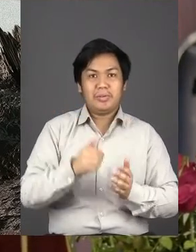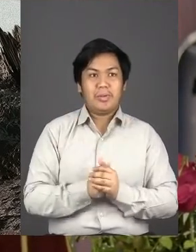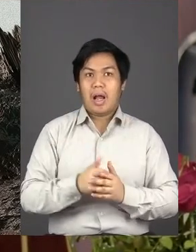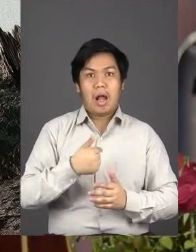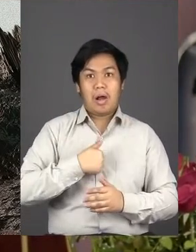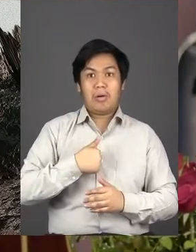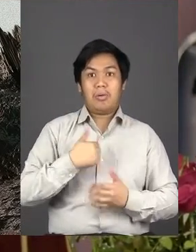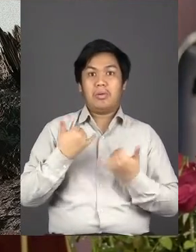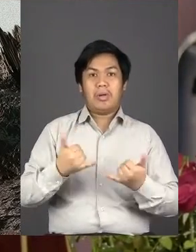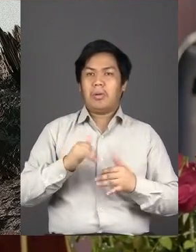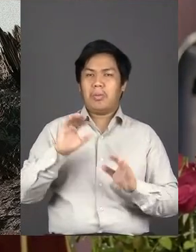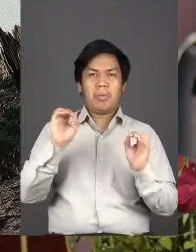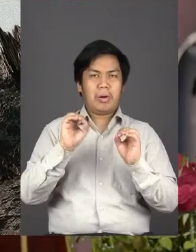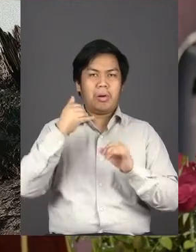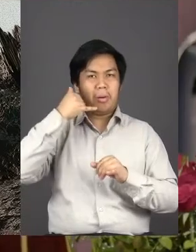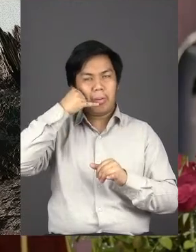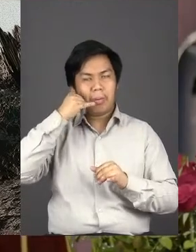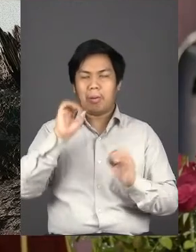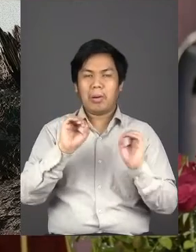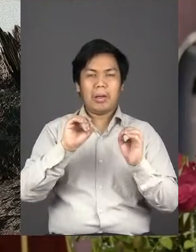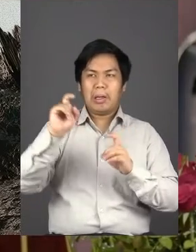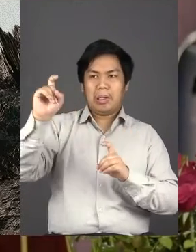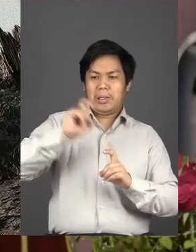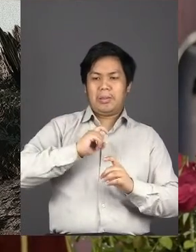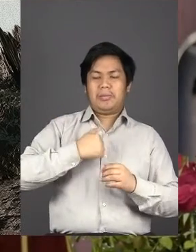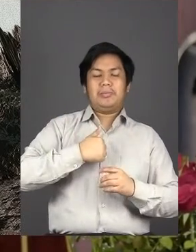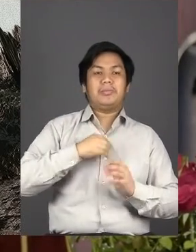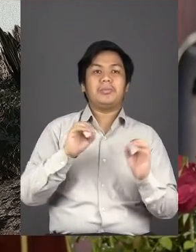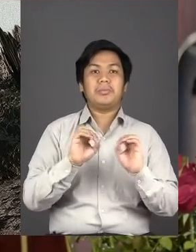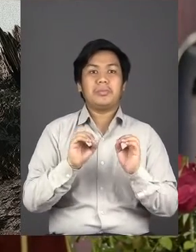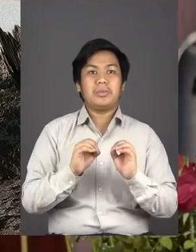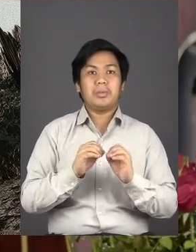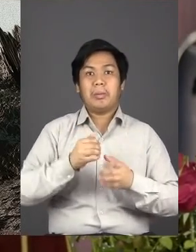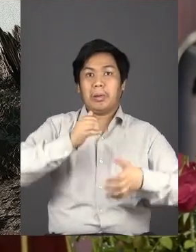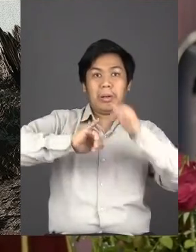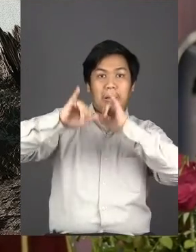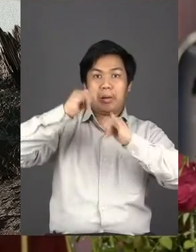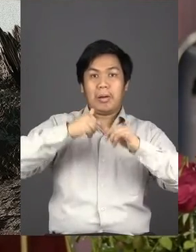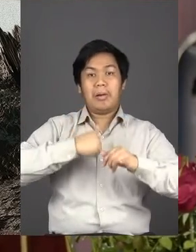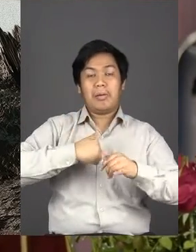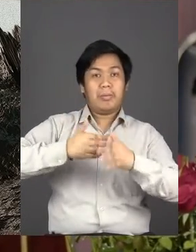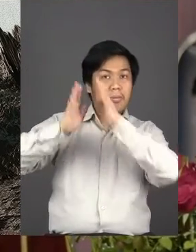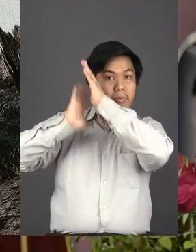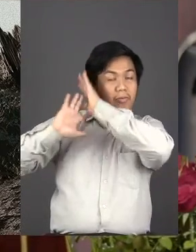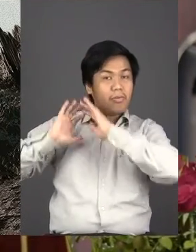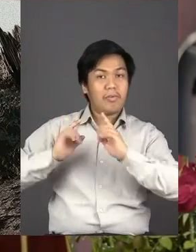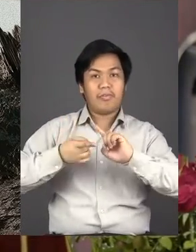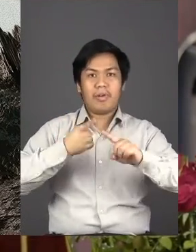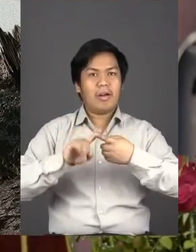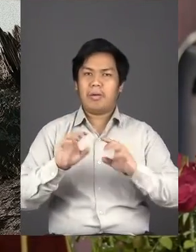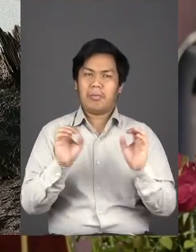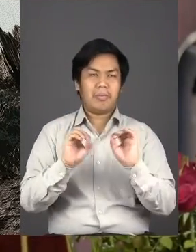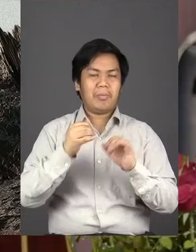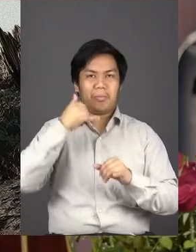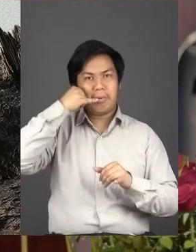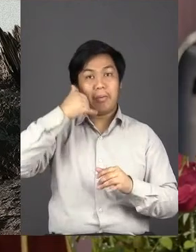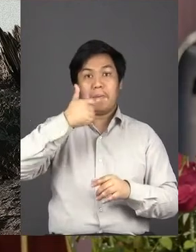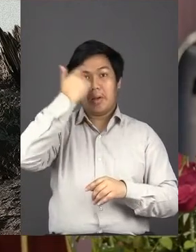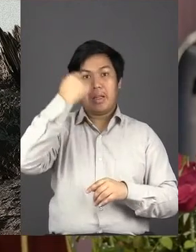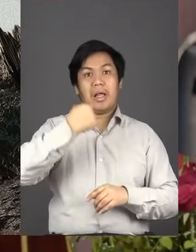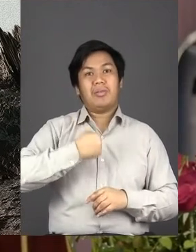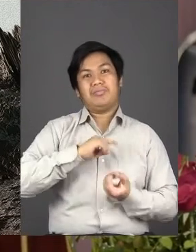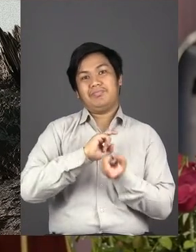hindi na po ako tinatawagan, hindi na po ako tinetext. Nung mga kainuman ko dati. Kasi hindi na po ako ganun